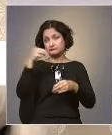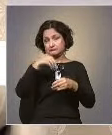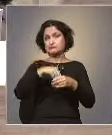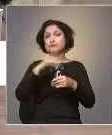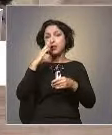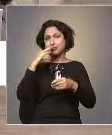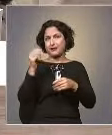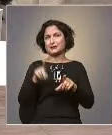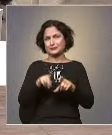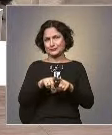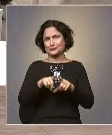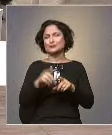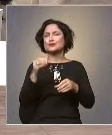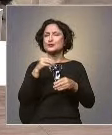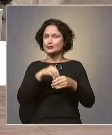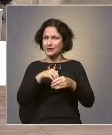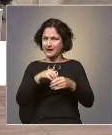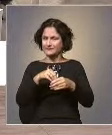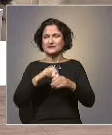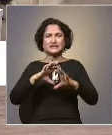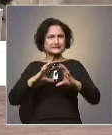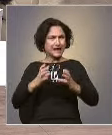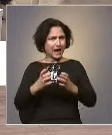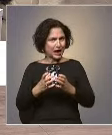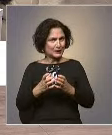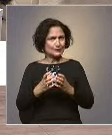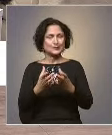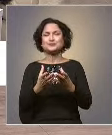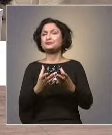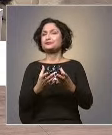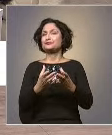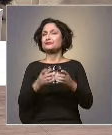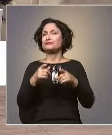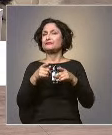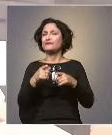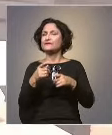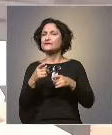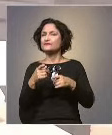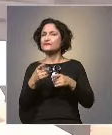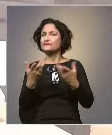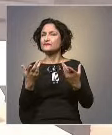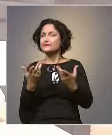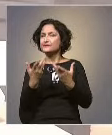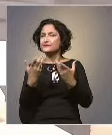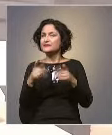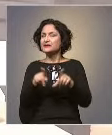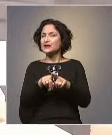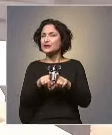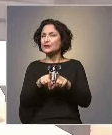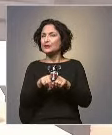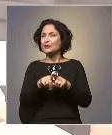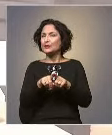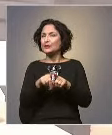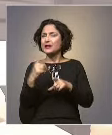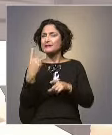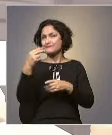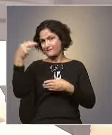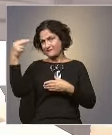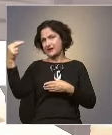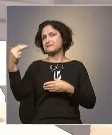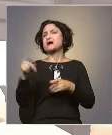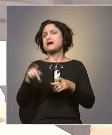да, които бяхме заедно с... Например, като една фирмата,